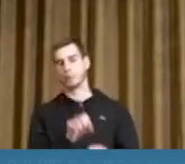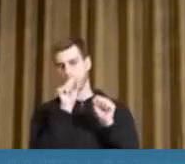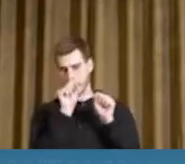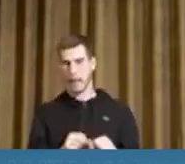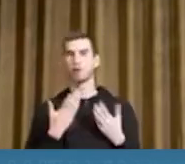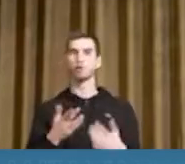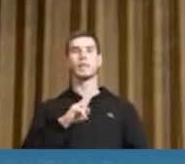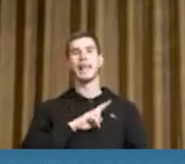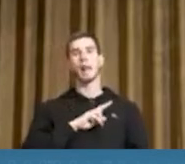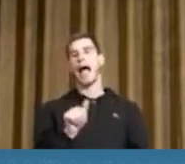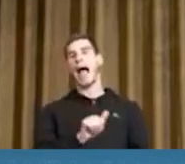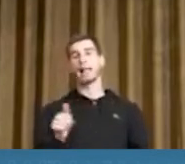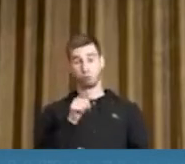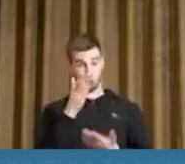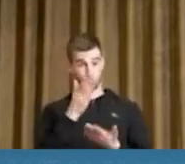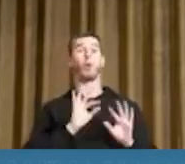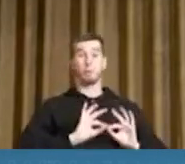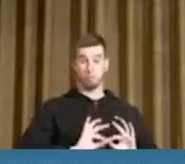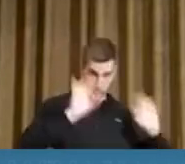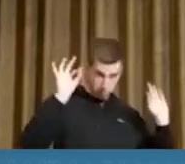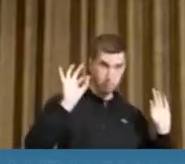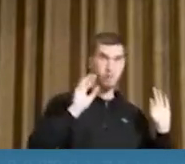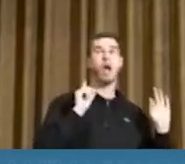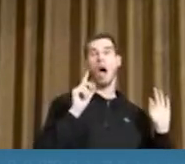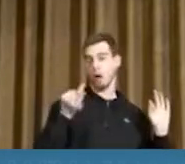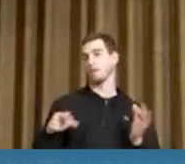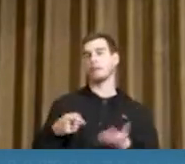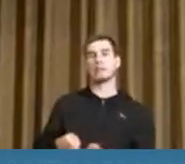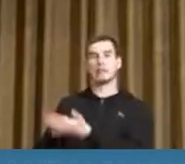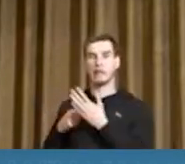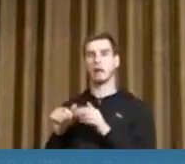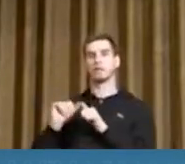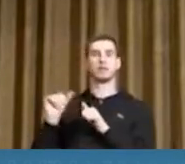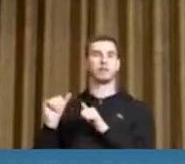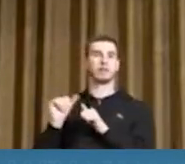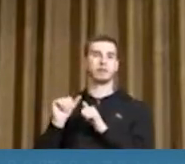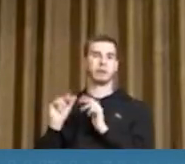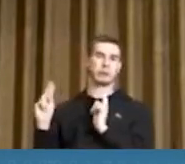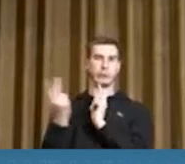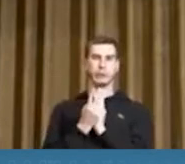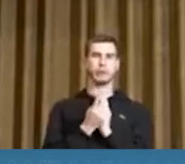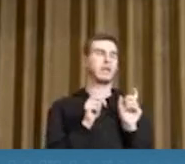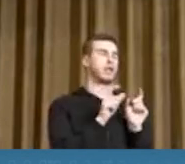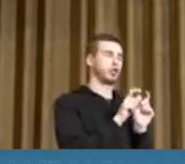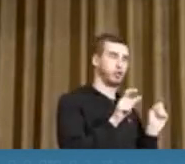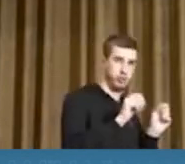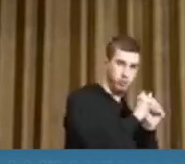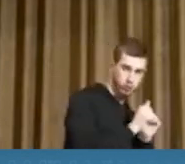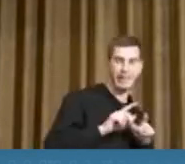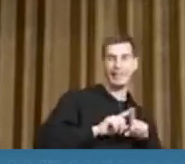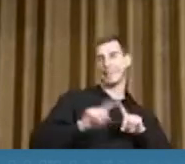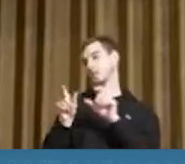der Selbsteinschätzung, aber da sieht es ähnlich aus. Da sehen wir eben auch diesen Unterschied zwischen den Kader- und Nicht-Kadersportlern, was eben